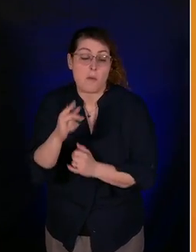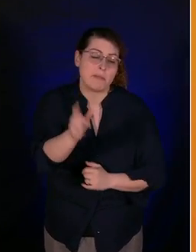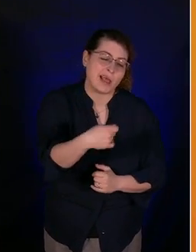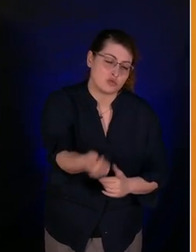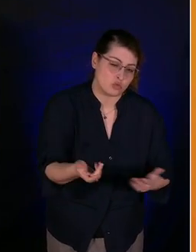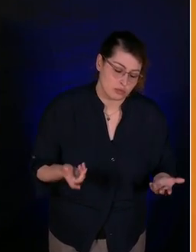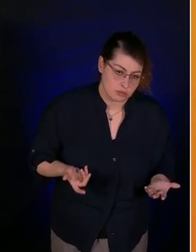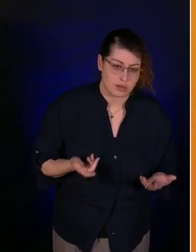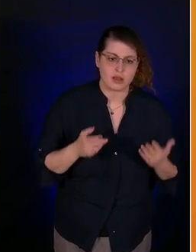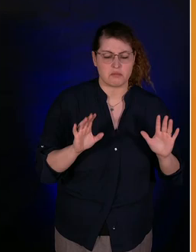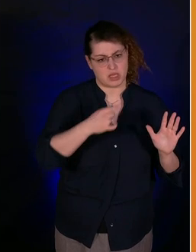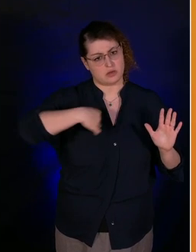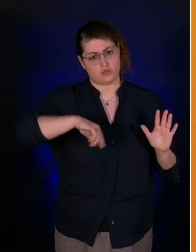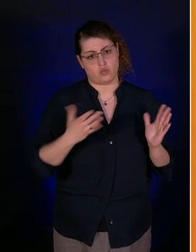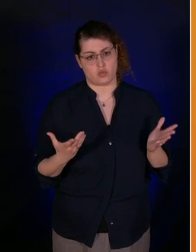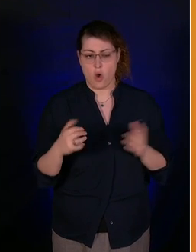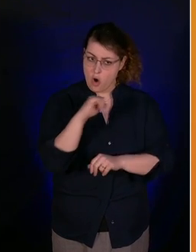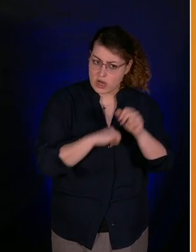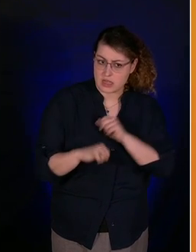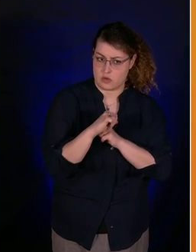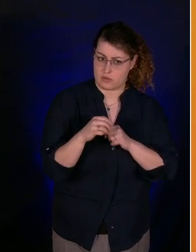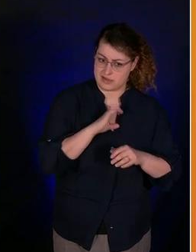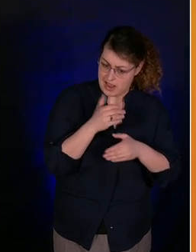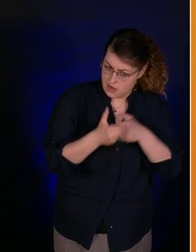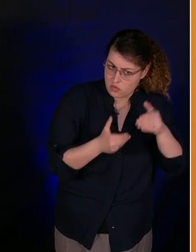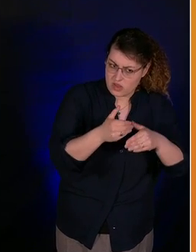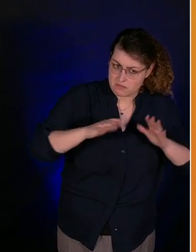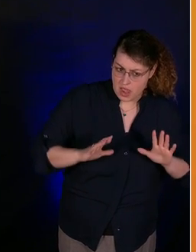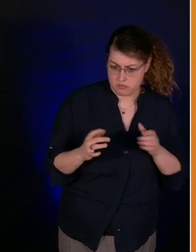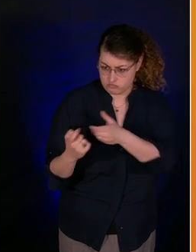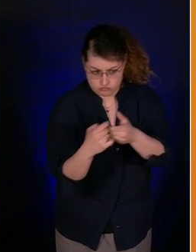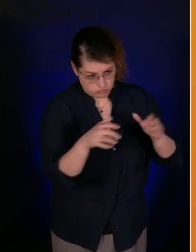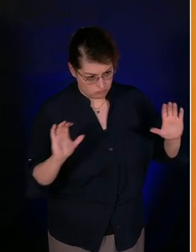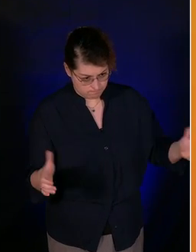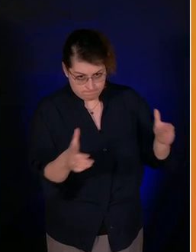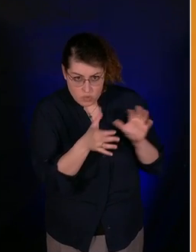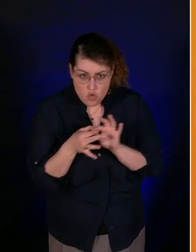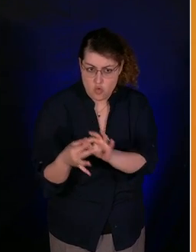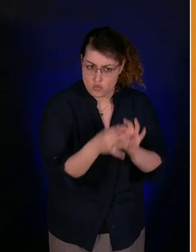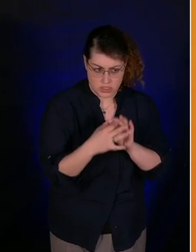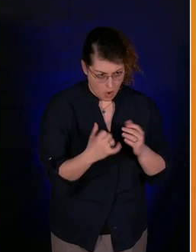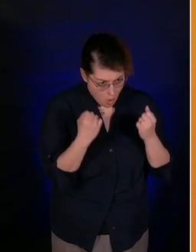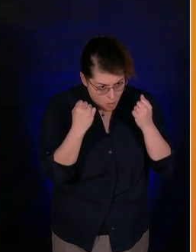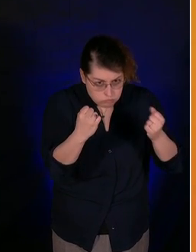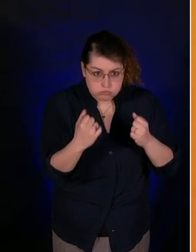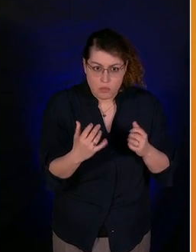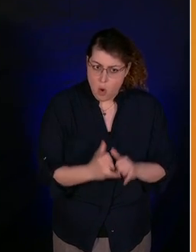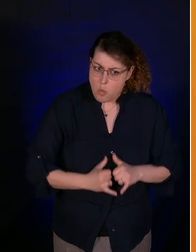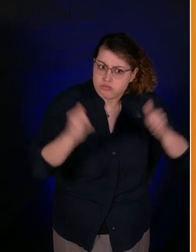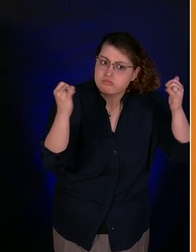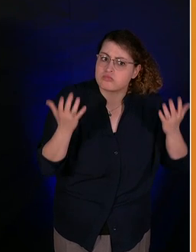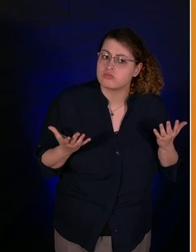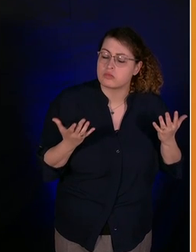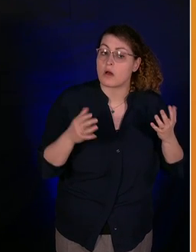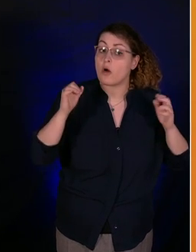Comment comprendre qu'à un moment où notre organisation a réussi à construire avec une intersyndicale unie un mouvement d'une incroyable puissance, nous puissions